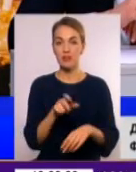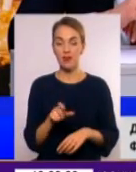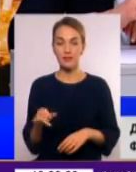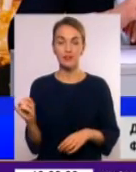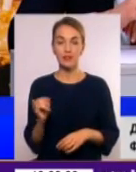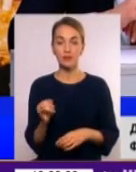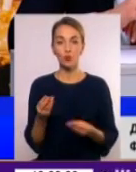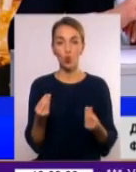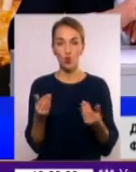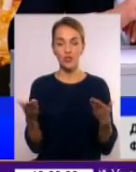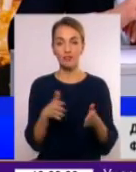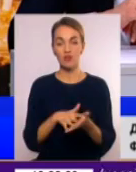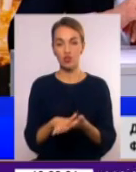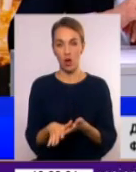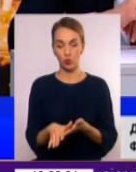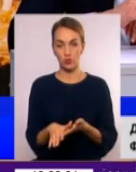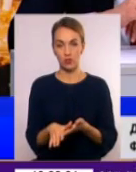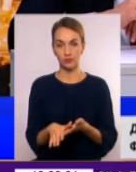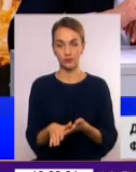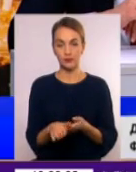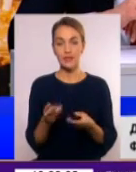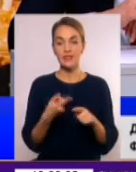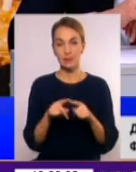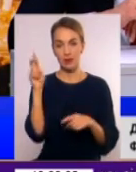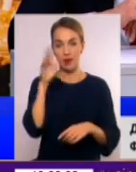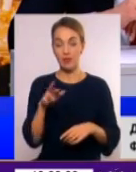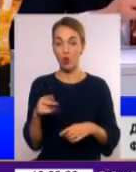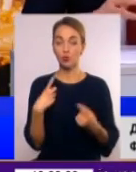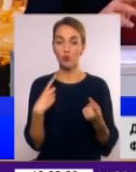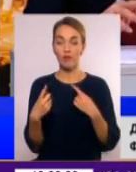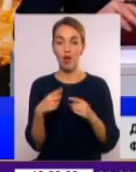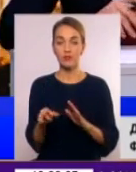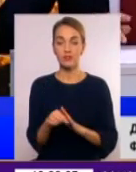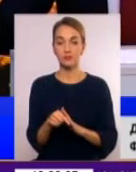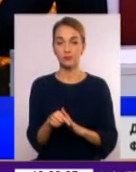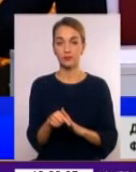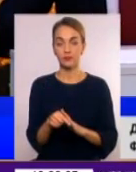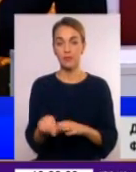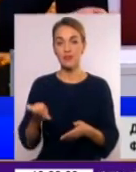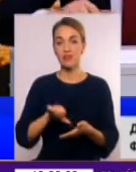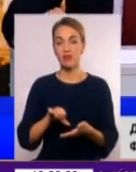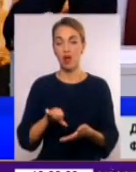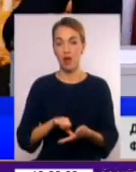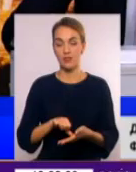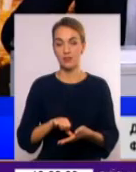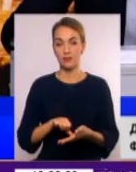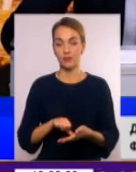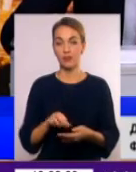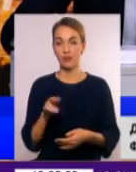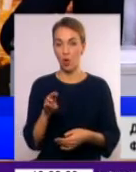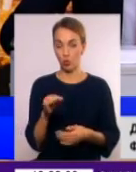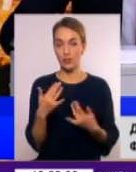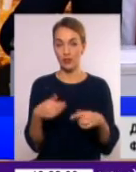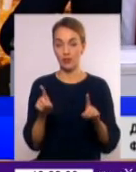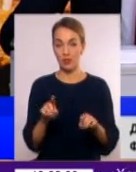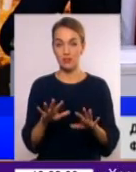і гроші, які витрачаються цими країнами. Я розмовляв з представниками НАТО, оскільки так